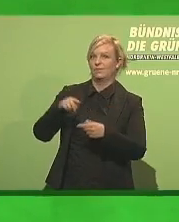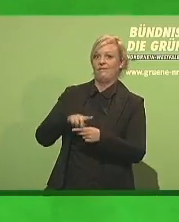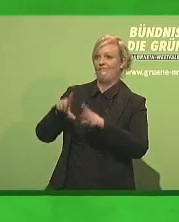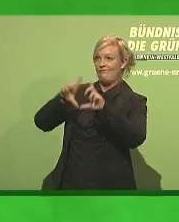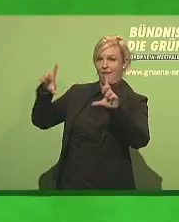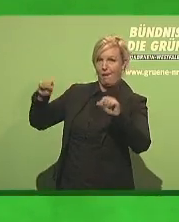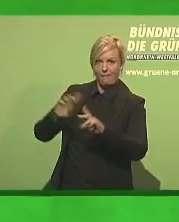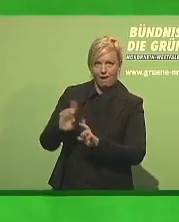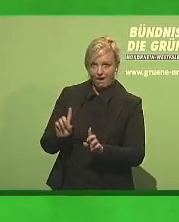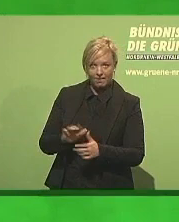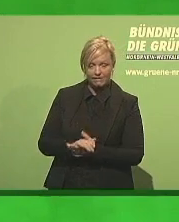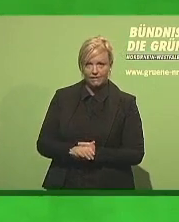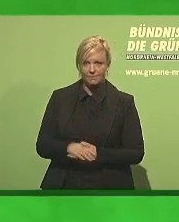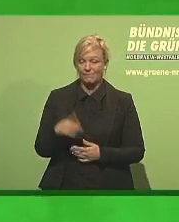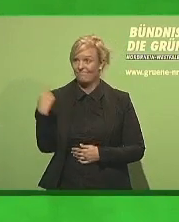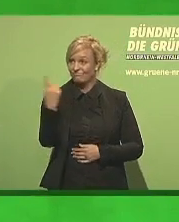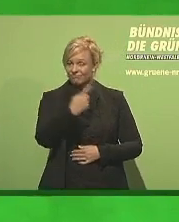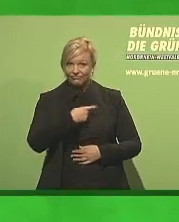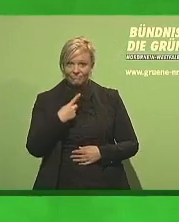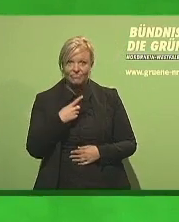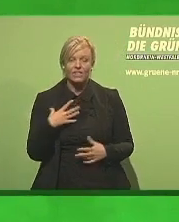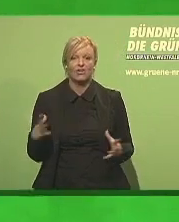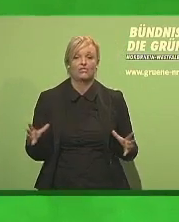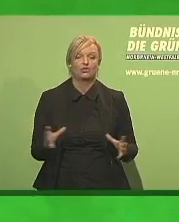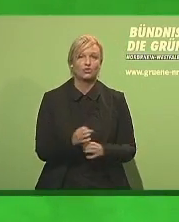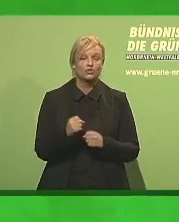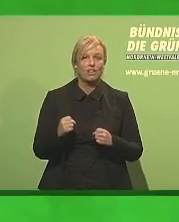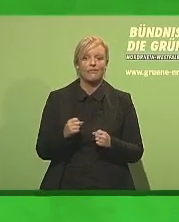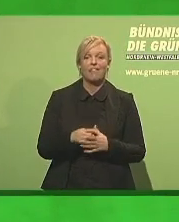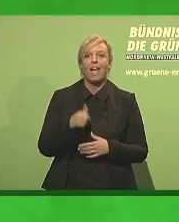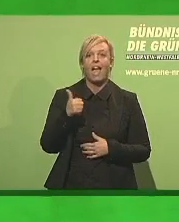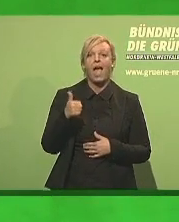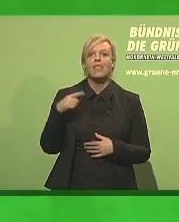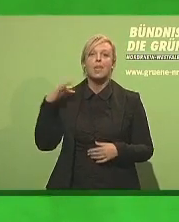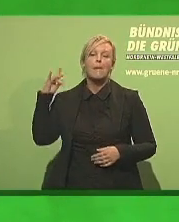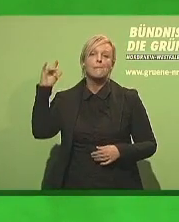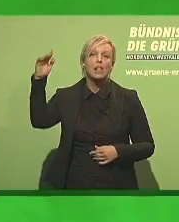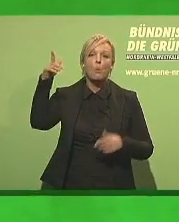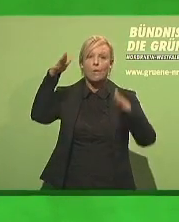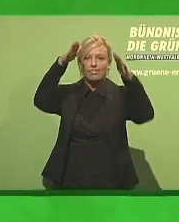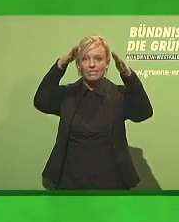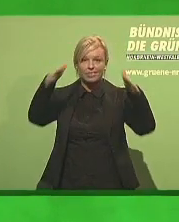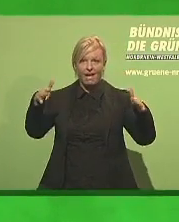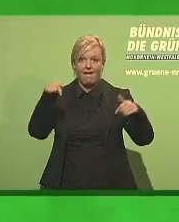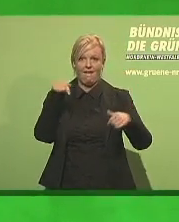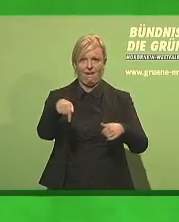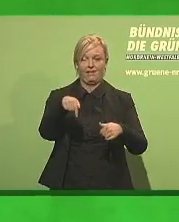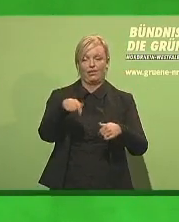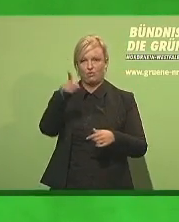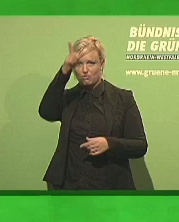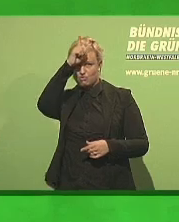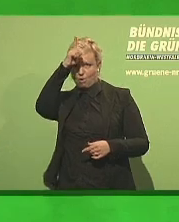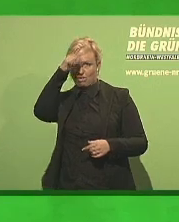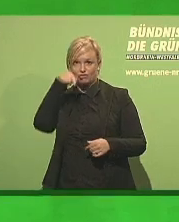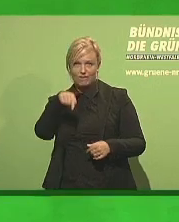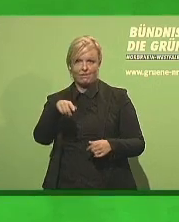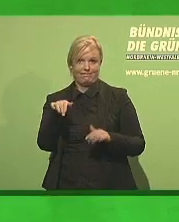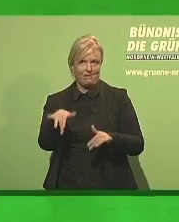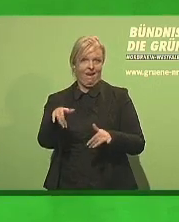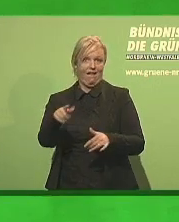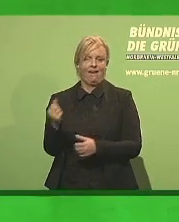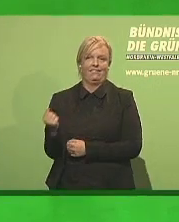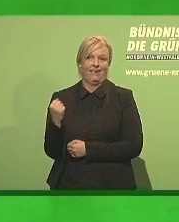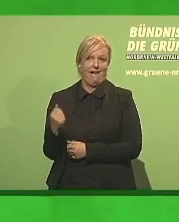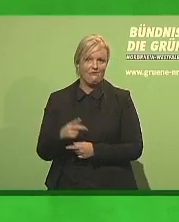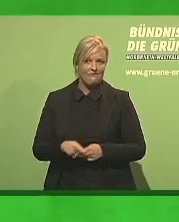es geschafft, 1 Million Dächer in Deutschland zu Kraftwerken zu machen. Der nächste Schritt, liebe Freundinnen und Freunde, muss